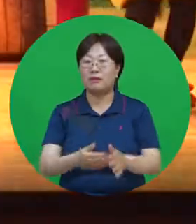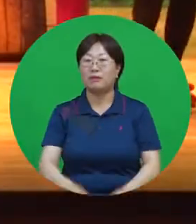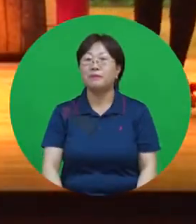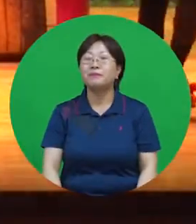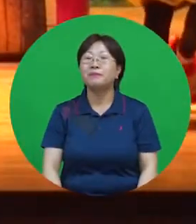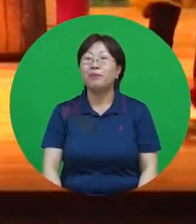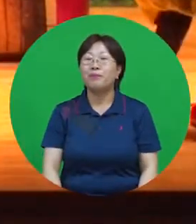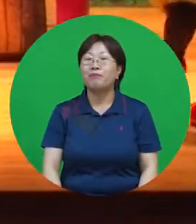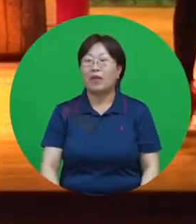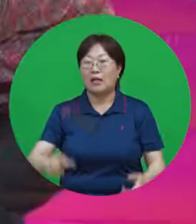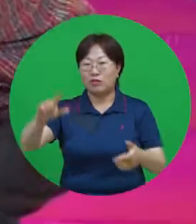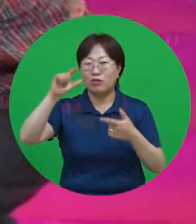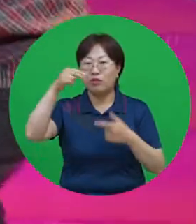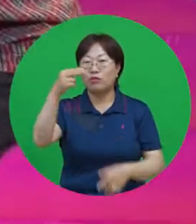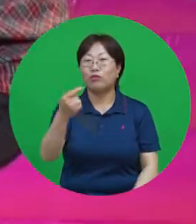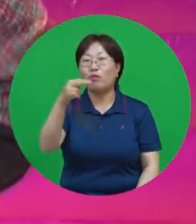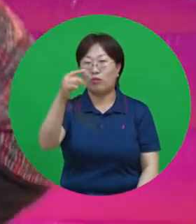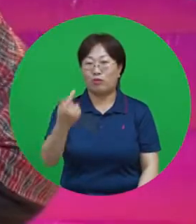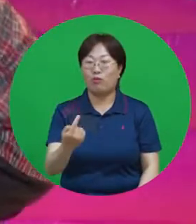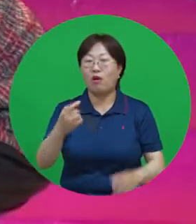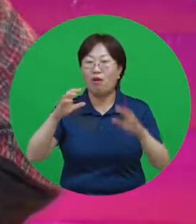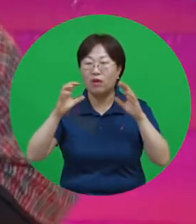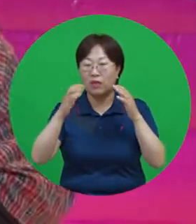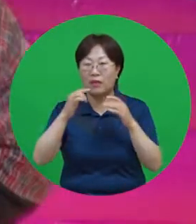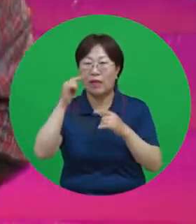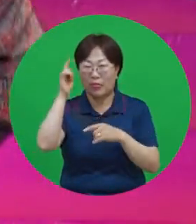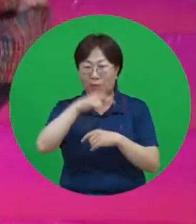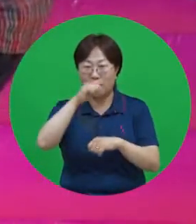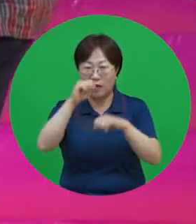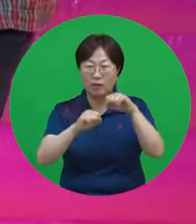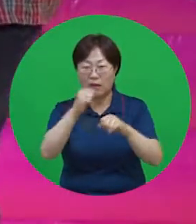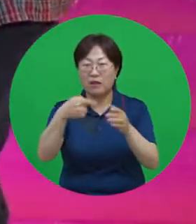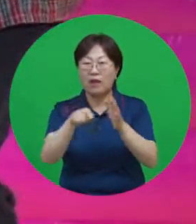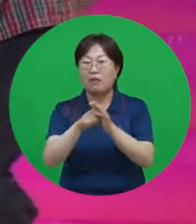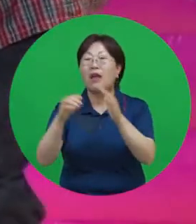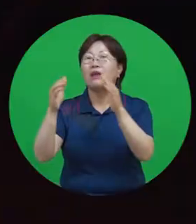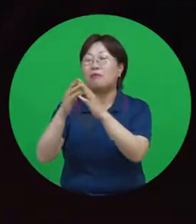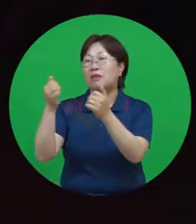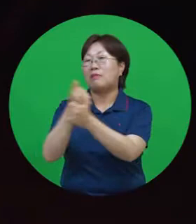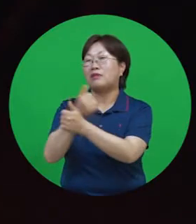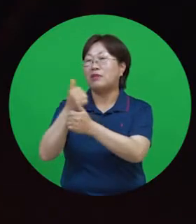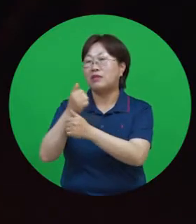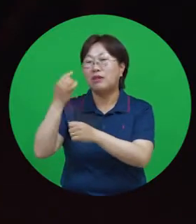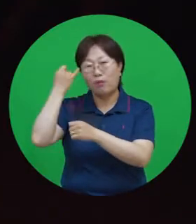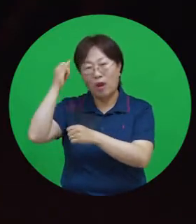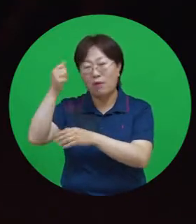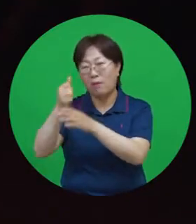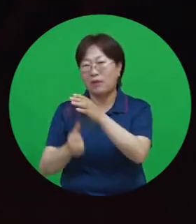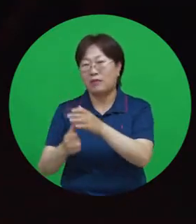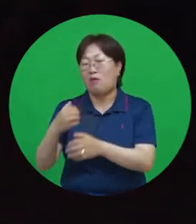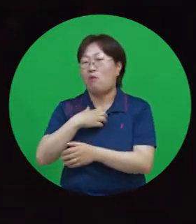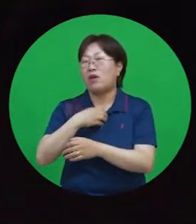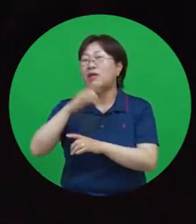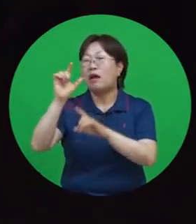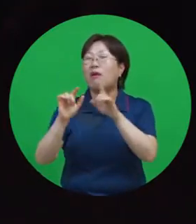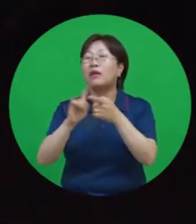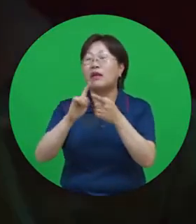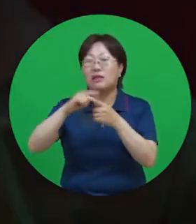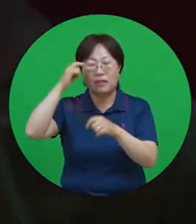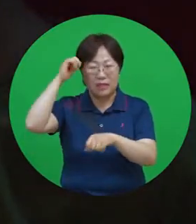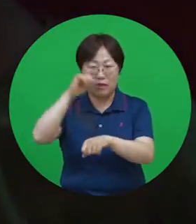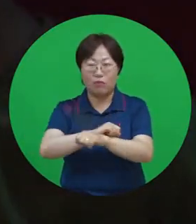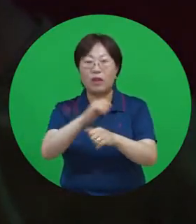되는데요 주인공인 도도가 어린이들에게 나쁜 짓을 하려는 역재 마저 씰 꽤 메 빠지는 위기 상황을